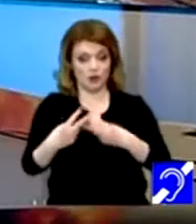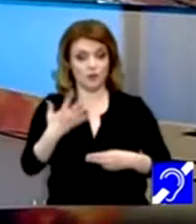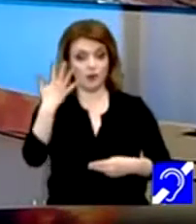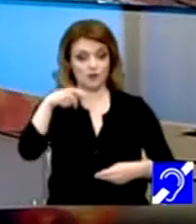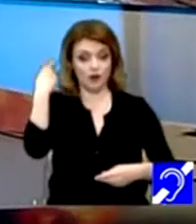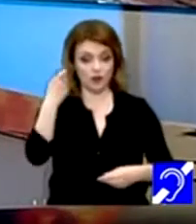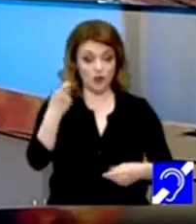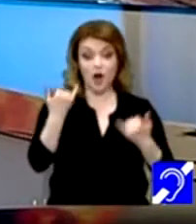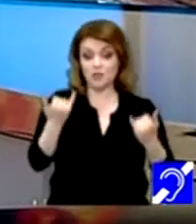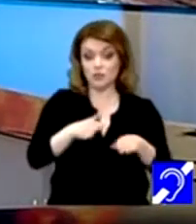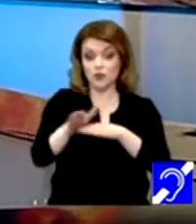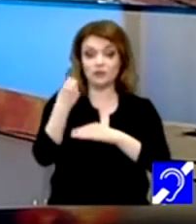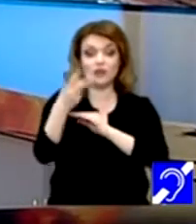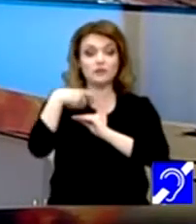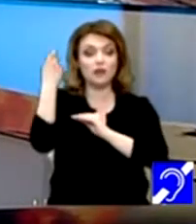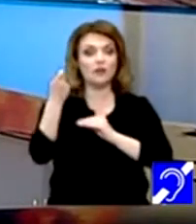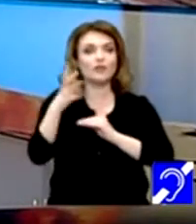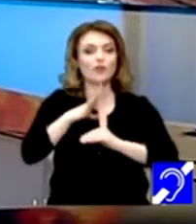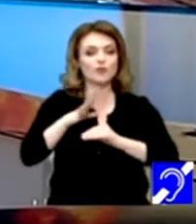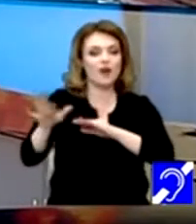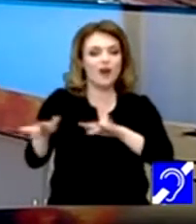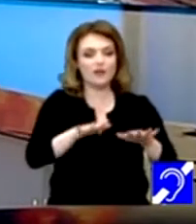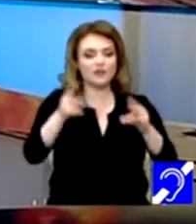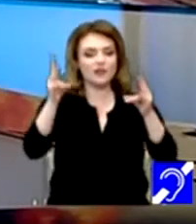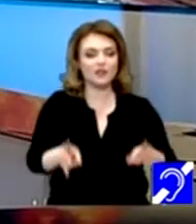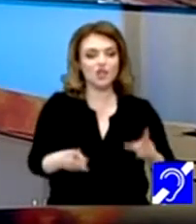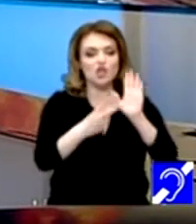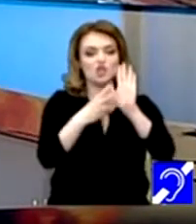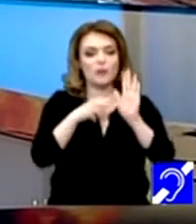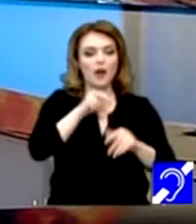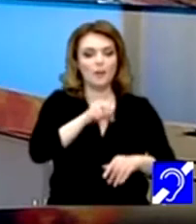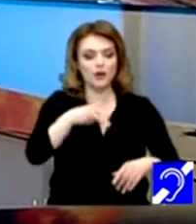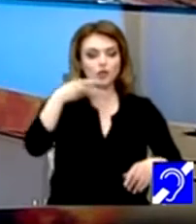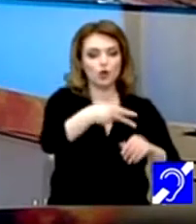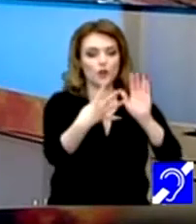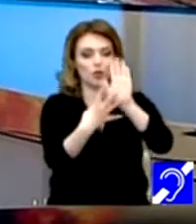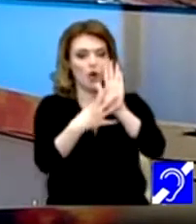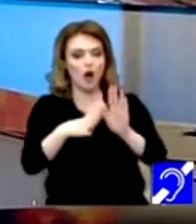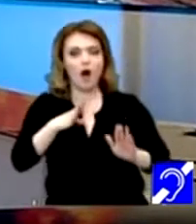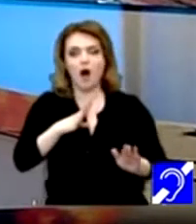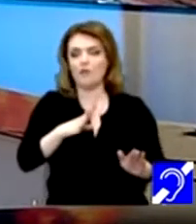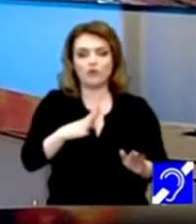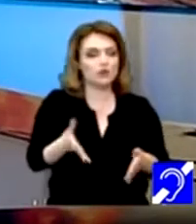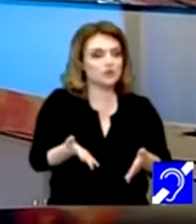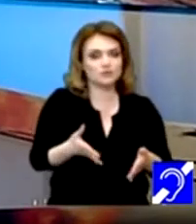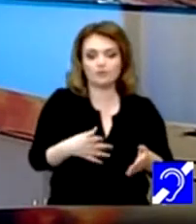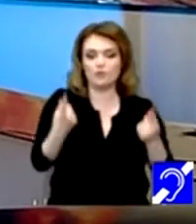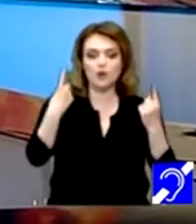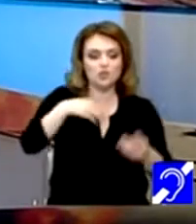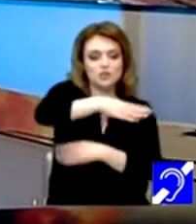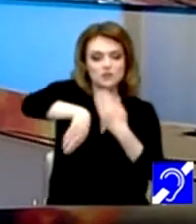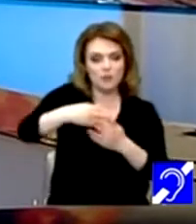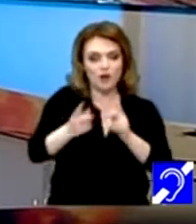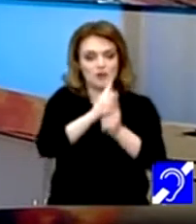Astăzi se împlinesc 12 ani de la evenimentele tragice din 7 aprilie 2009. A fost un moment de cotitură pentru